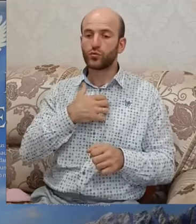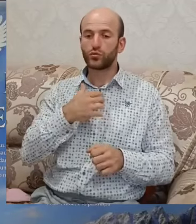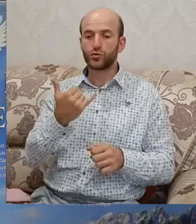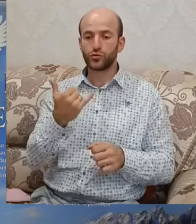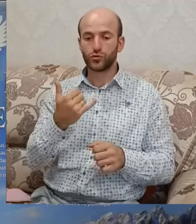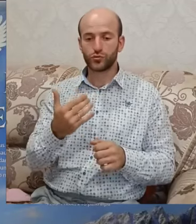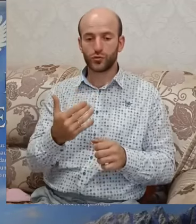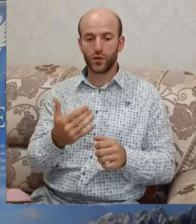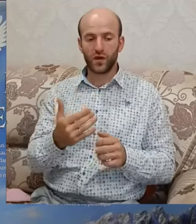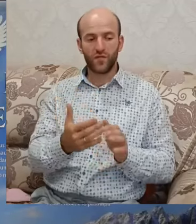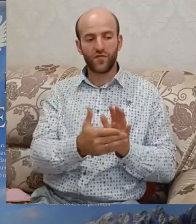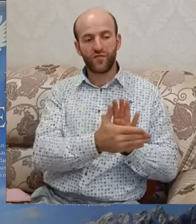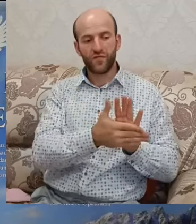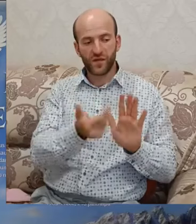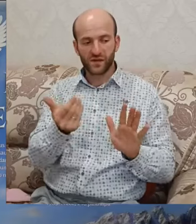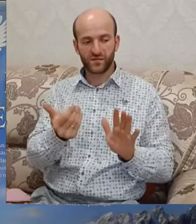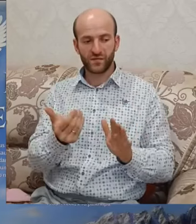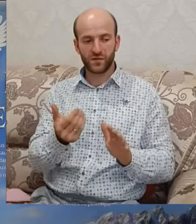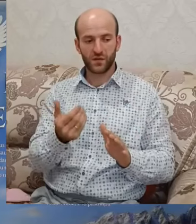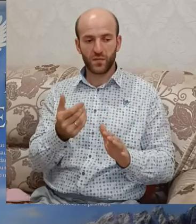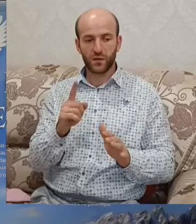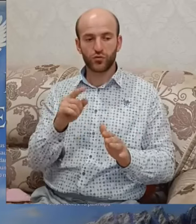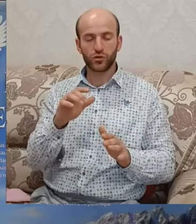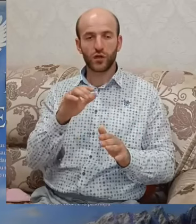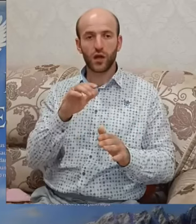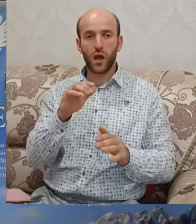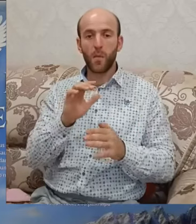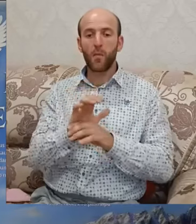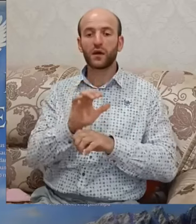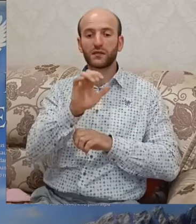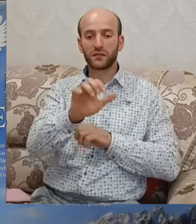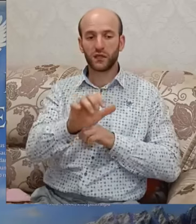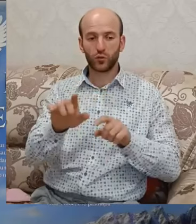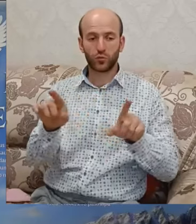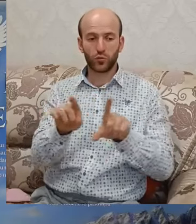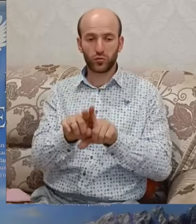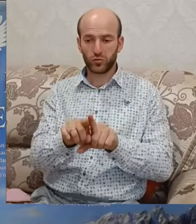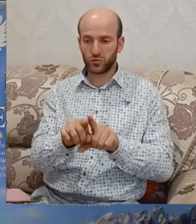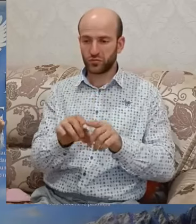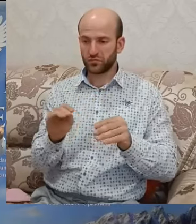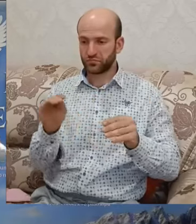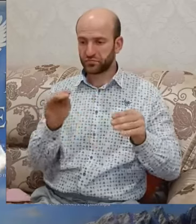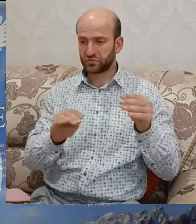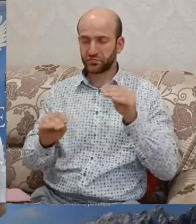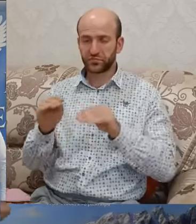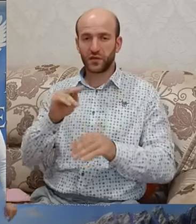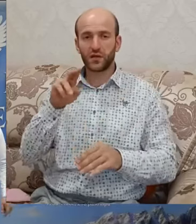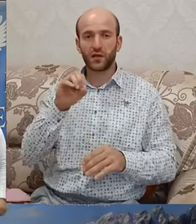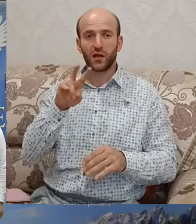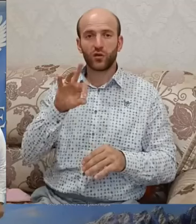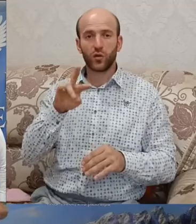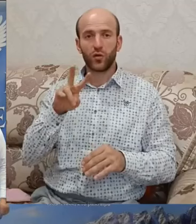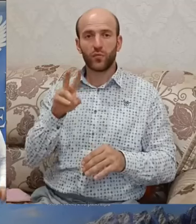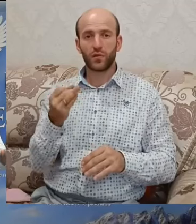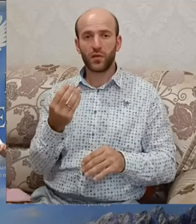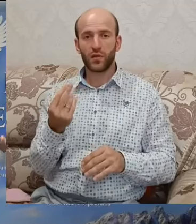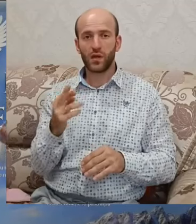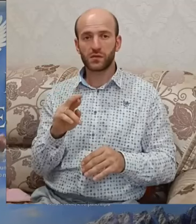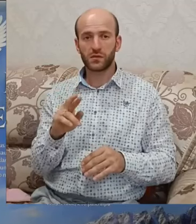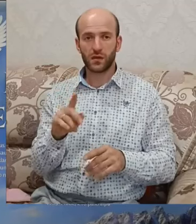деноминации кого-то? Jis pasirūpins. Он позаботится. Kad jo genas būtų teisingoje vietoje. Чтоб его ген был бы в